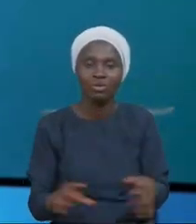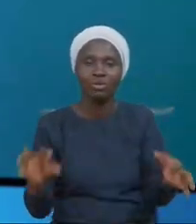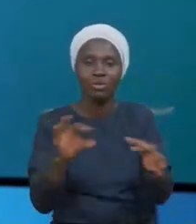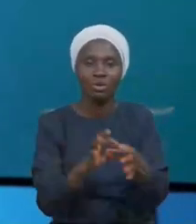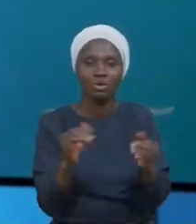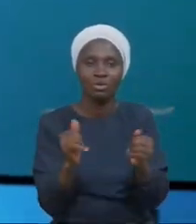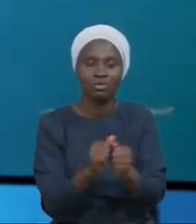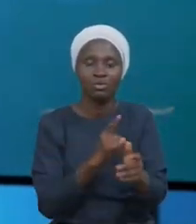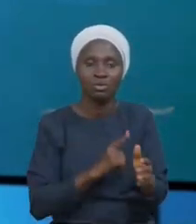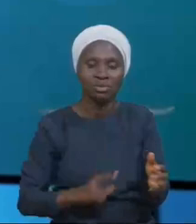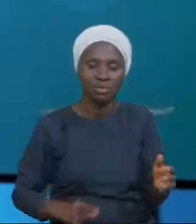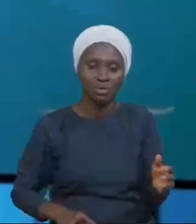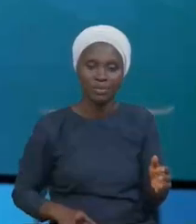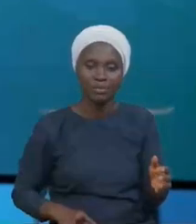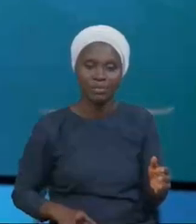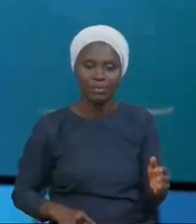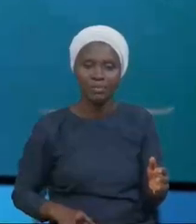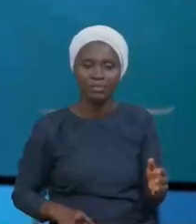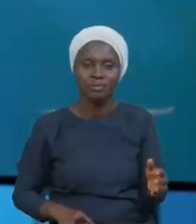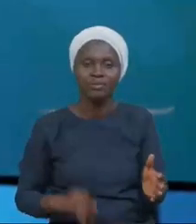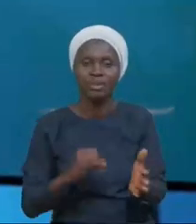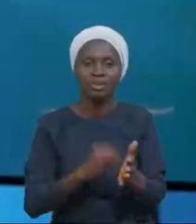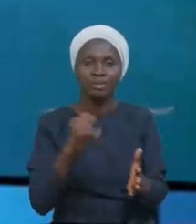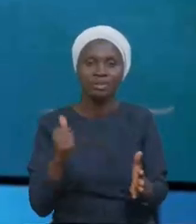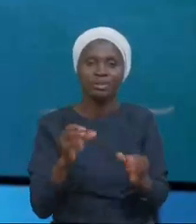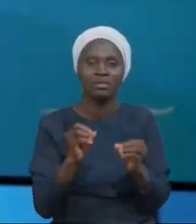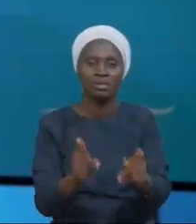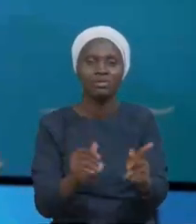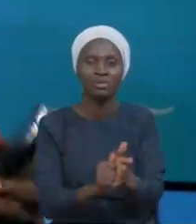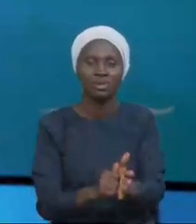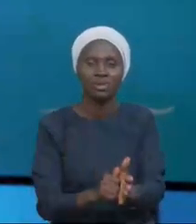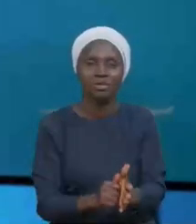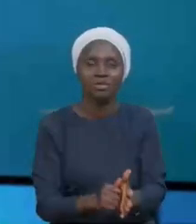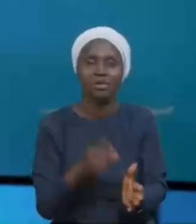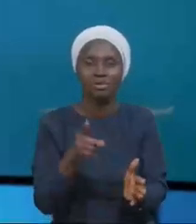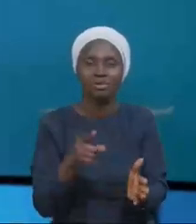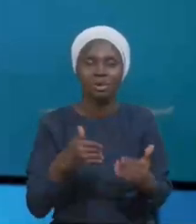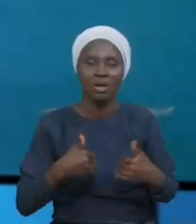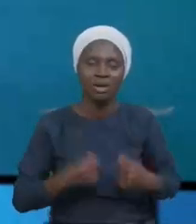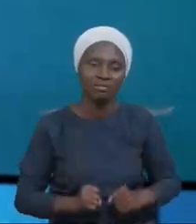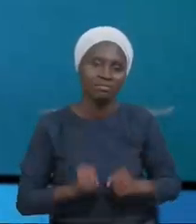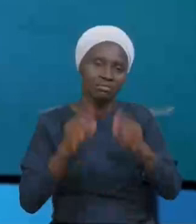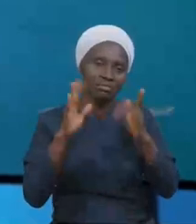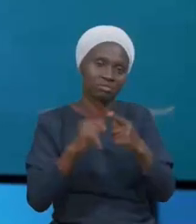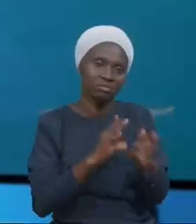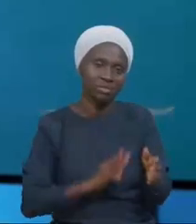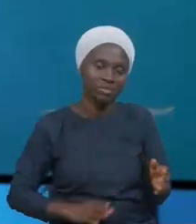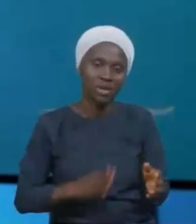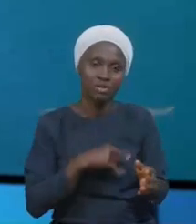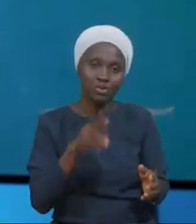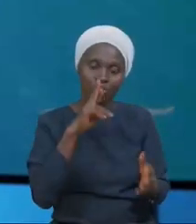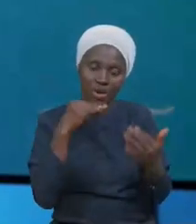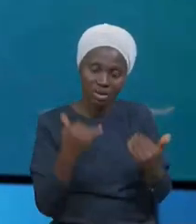célébration spéciale de JCK, c'est un privilège que tu as. Tu es maintenant dans le royaume de